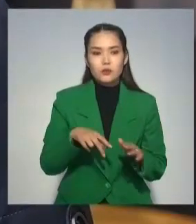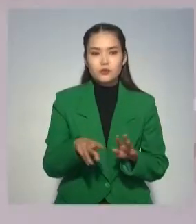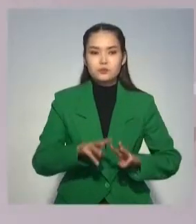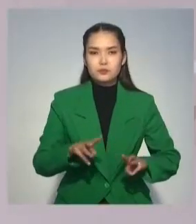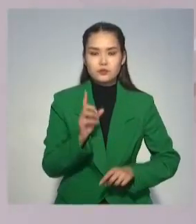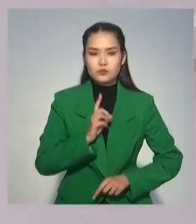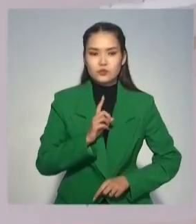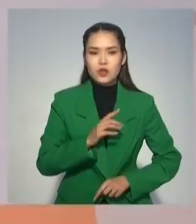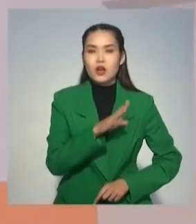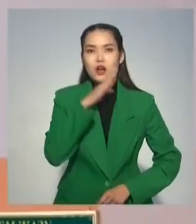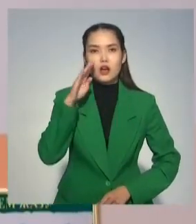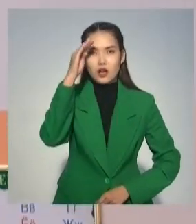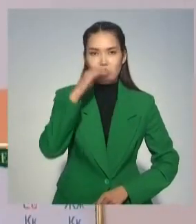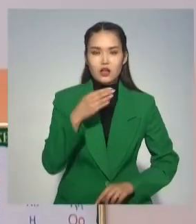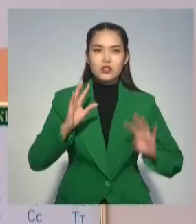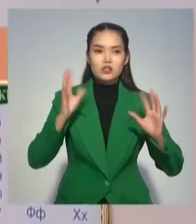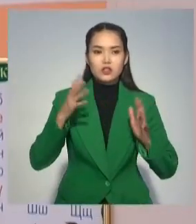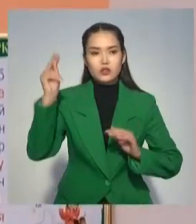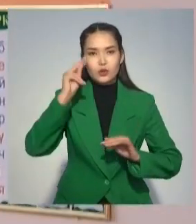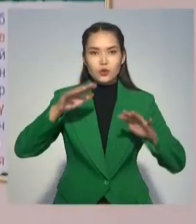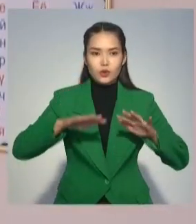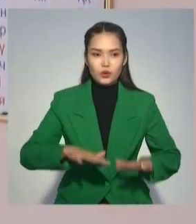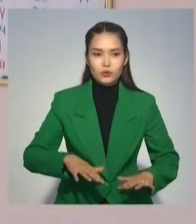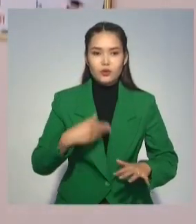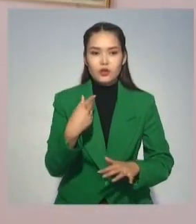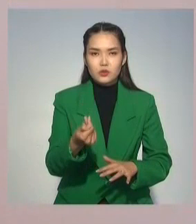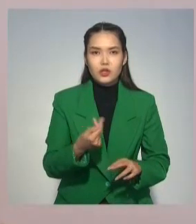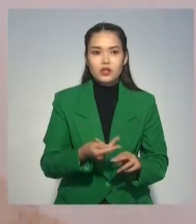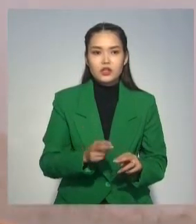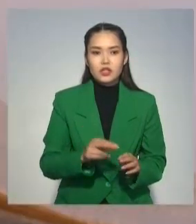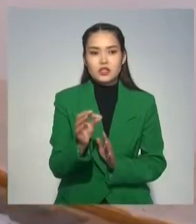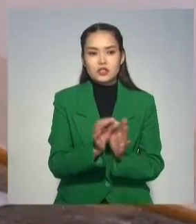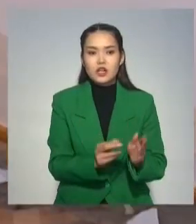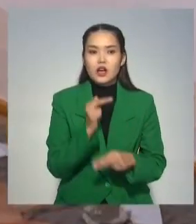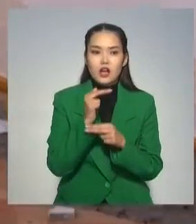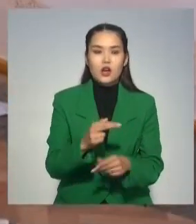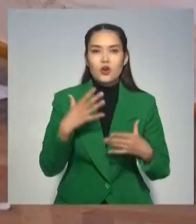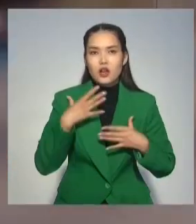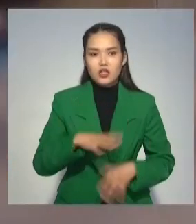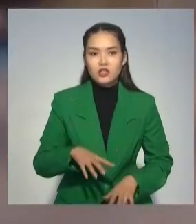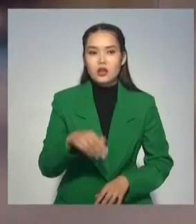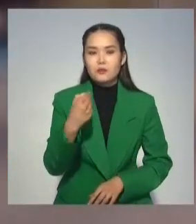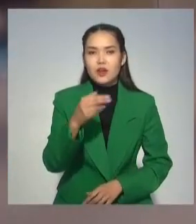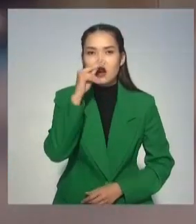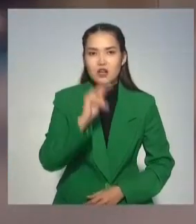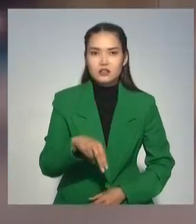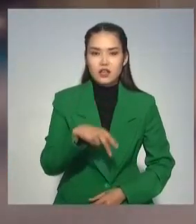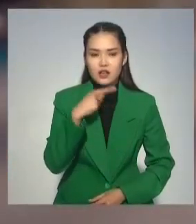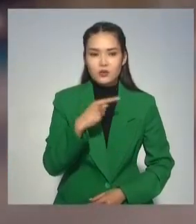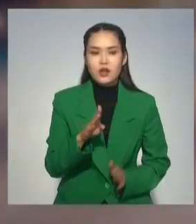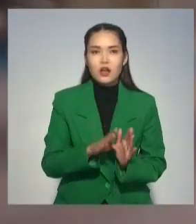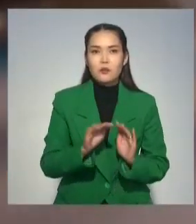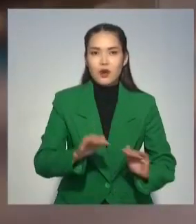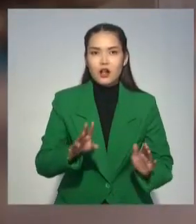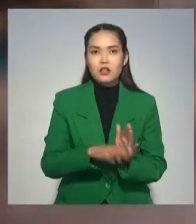жерде. Ата-аналар жағдайдың оқу жылының ортасында ушығуына бұған дер кезінде назар аудармаған шенділер кінәлі дейді. Балаларды қауіпті